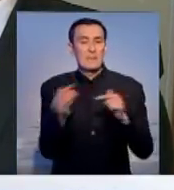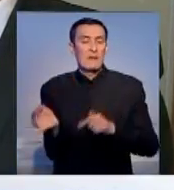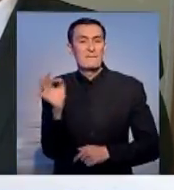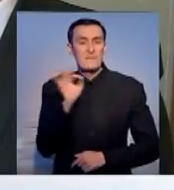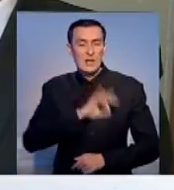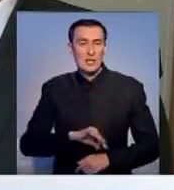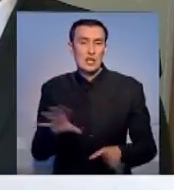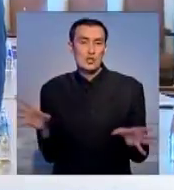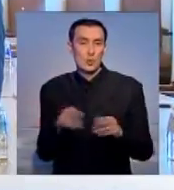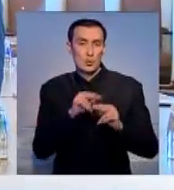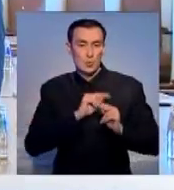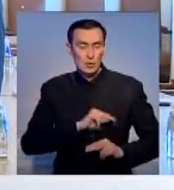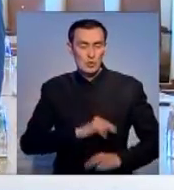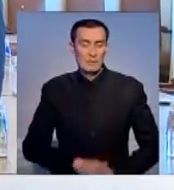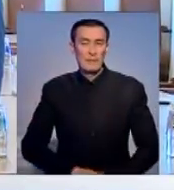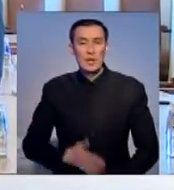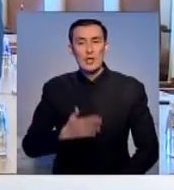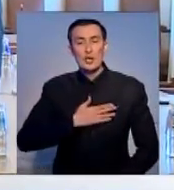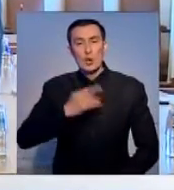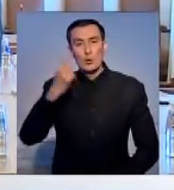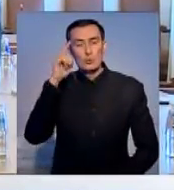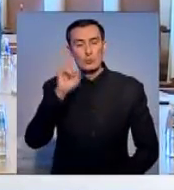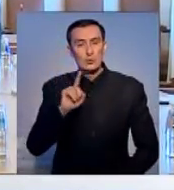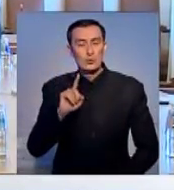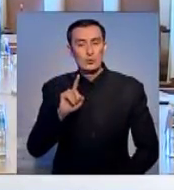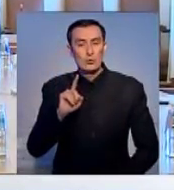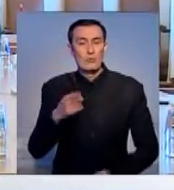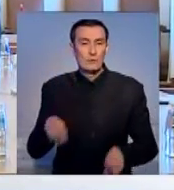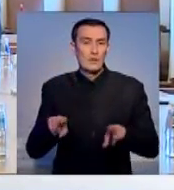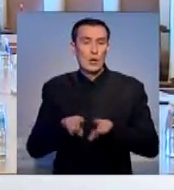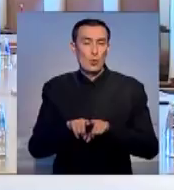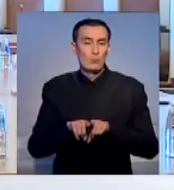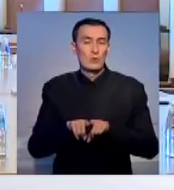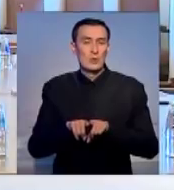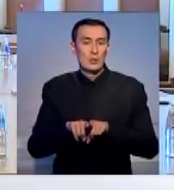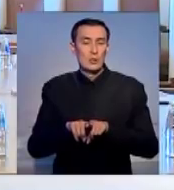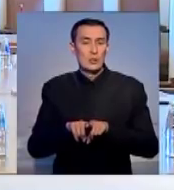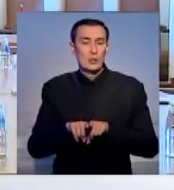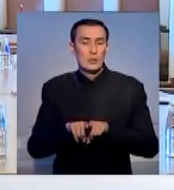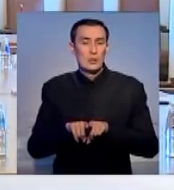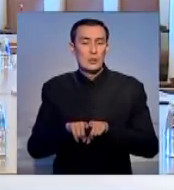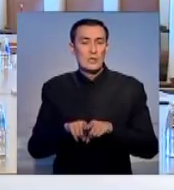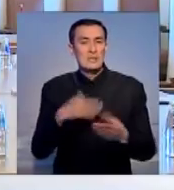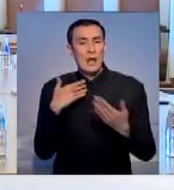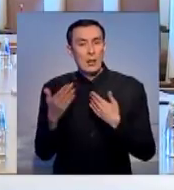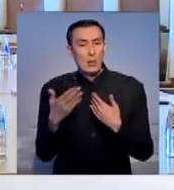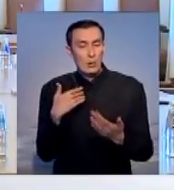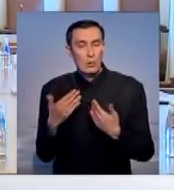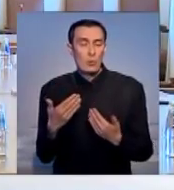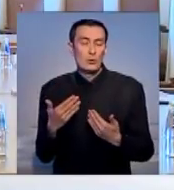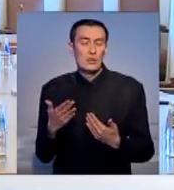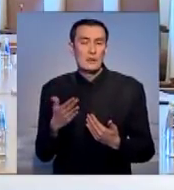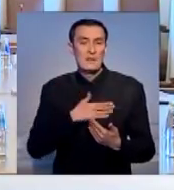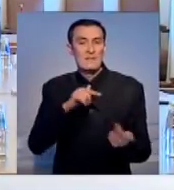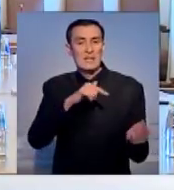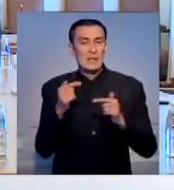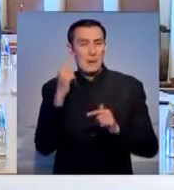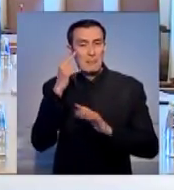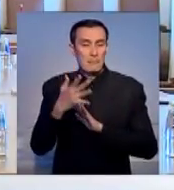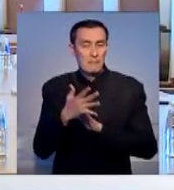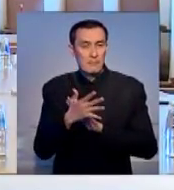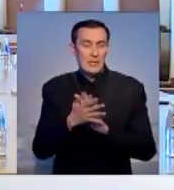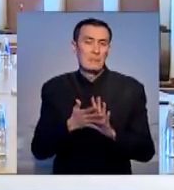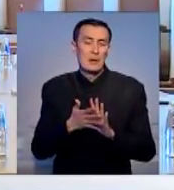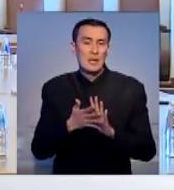взаимовыгодное сотрудничество. Я думаю, что именно вот в духе, в таком духе доверительного диалога, полного взаимопонимания, отсутствия